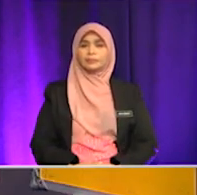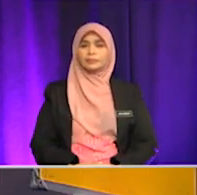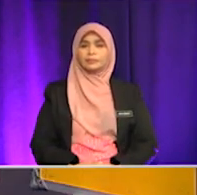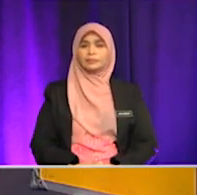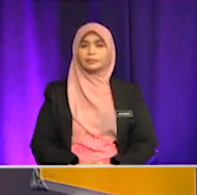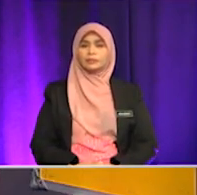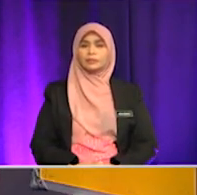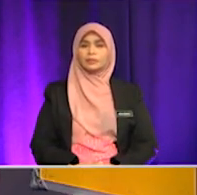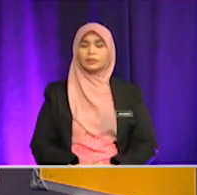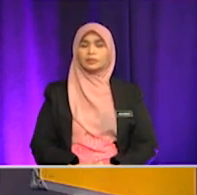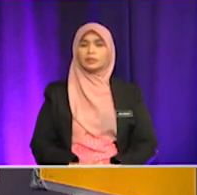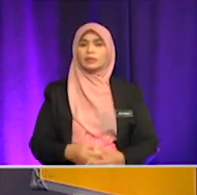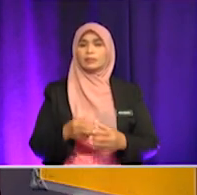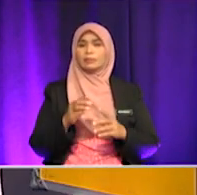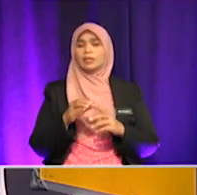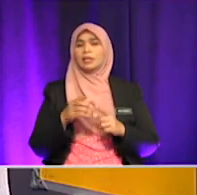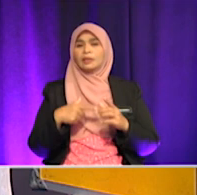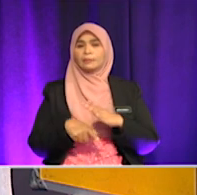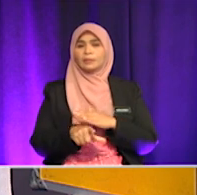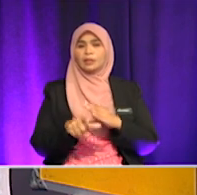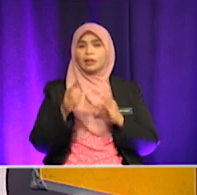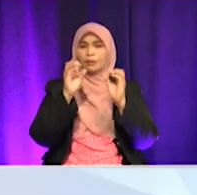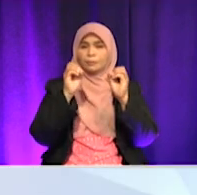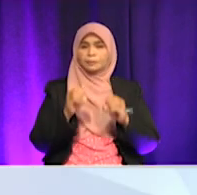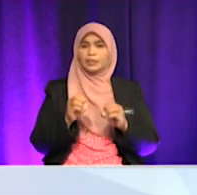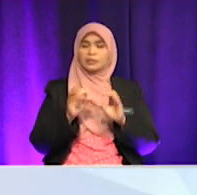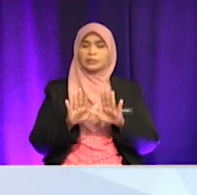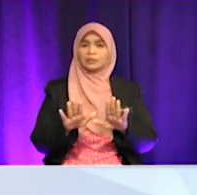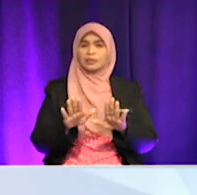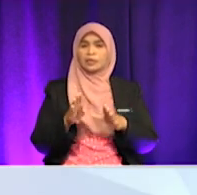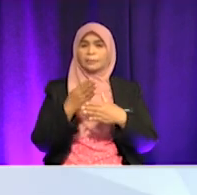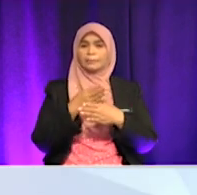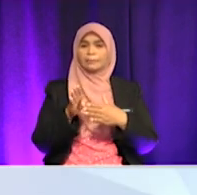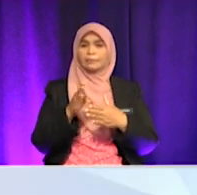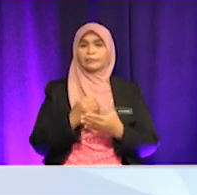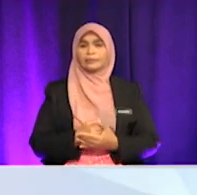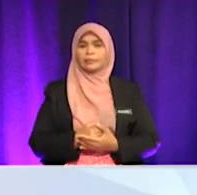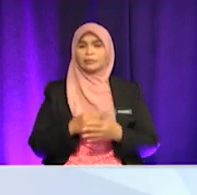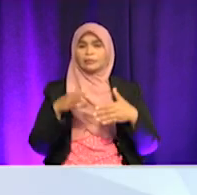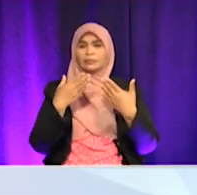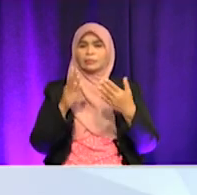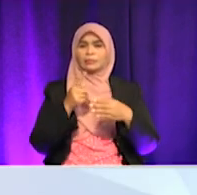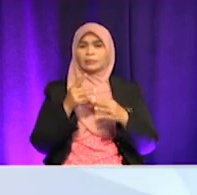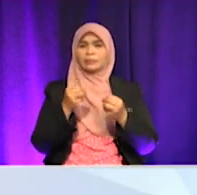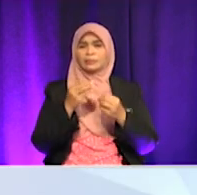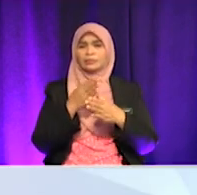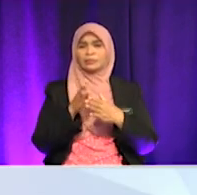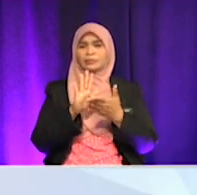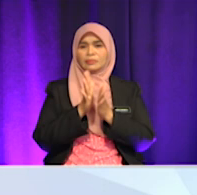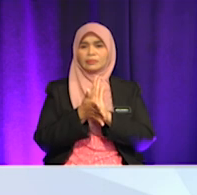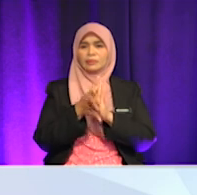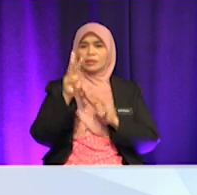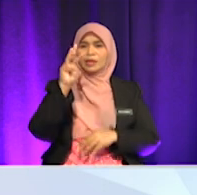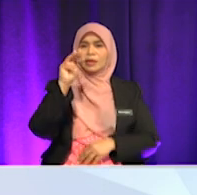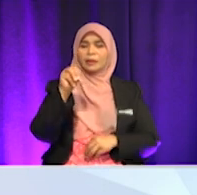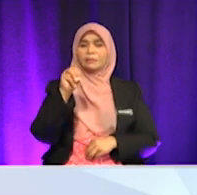dia melibatkan operasi tolak dan juga operasi bahagi. Bagaimana kita nak jadikan M tu sebagai perkara